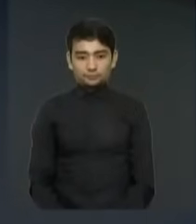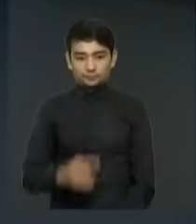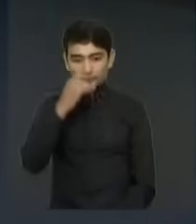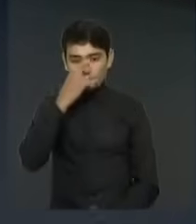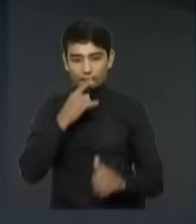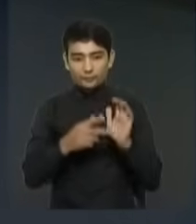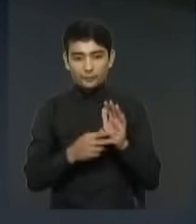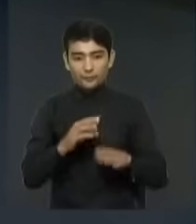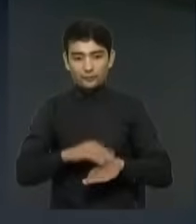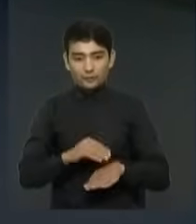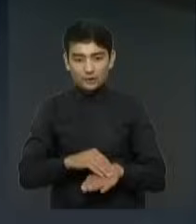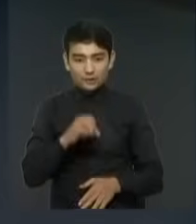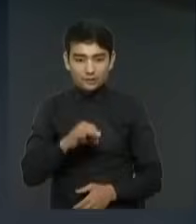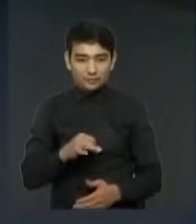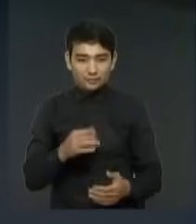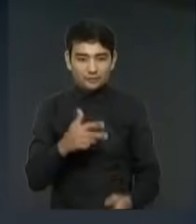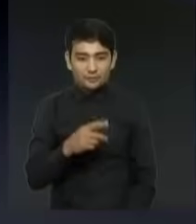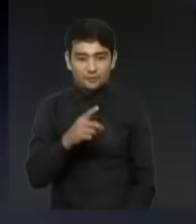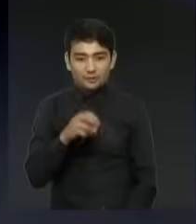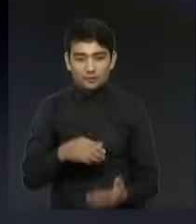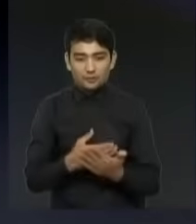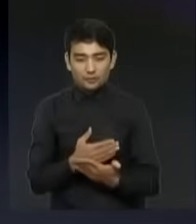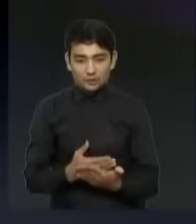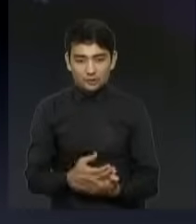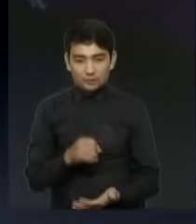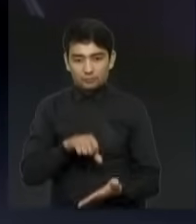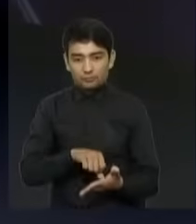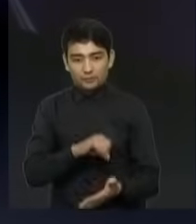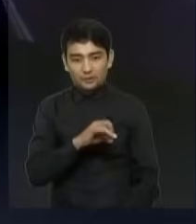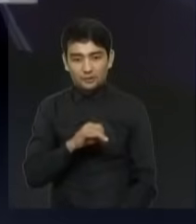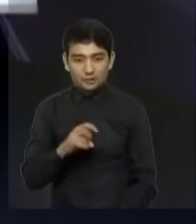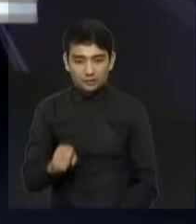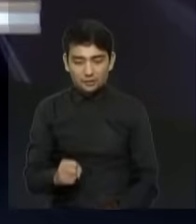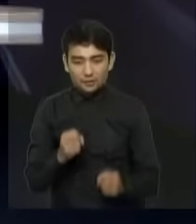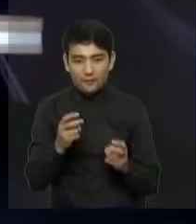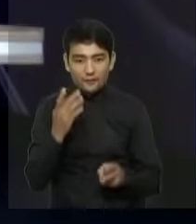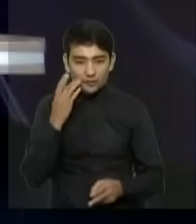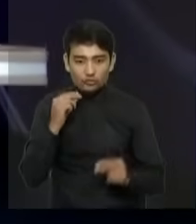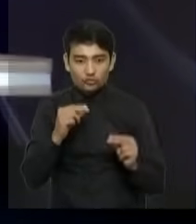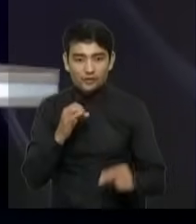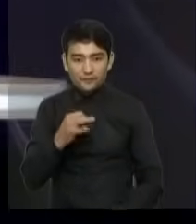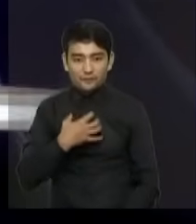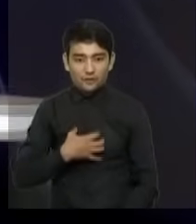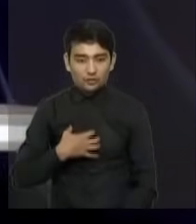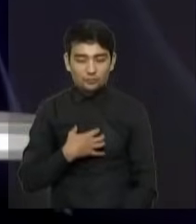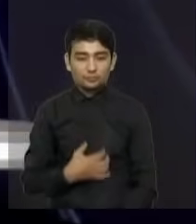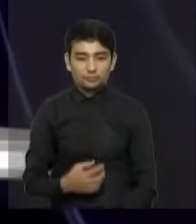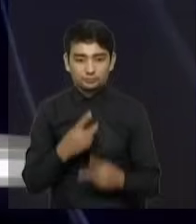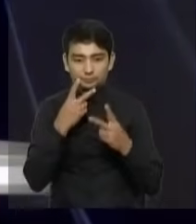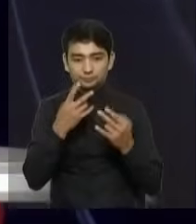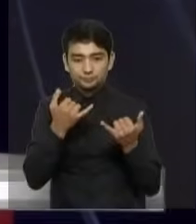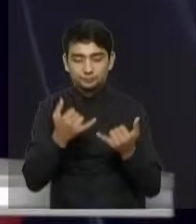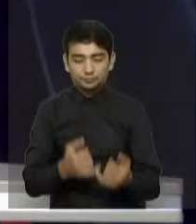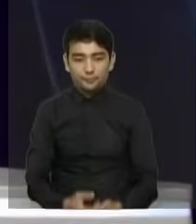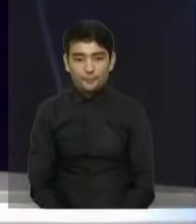Казахстане 8 вечера, значит, в эфире Информбюро. С вами Ирина Евгеньева. Как всегда, честно о важном. Смотрите